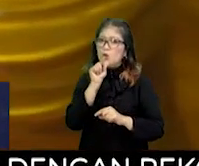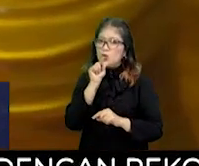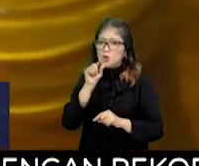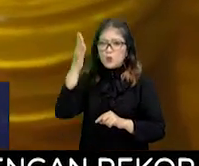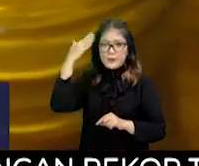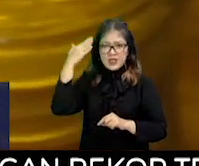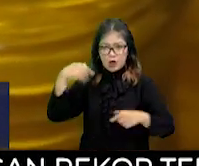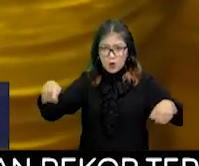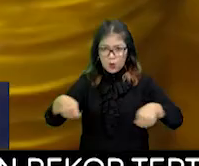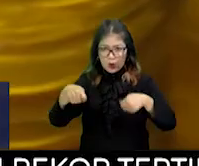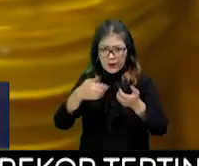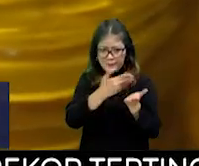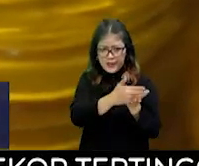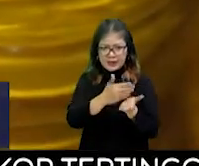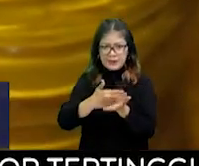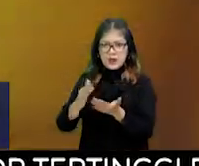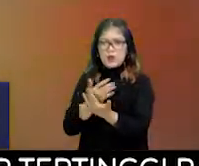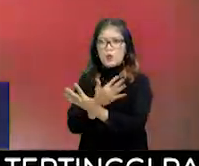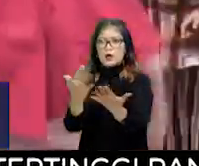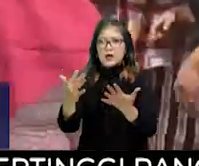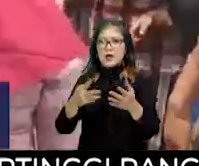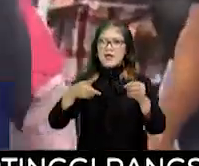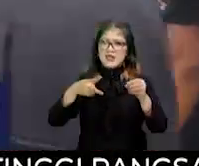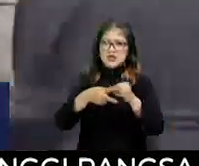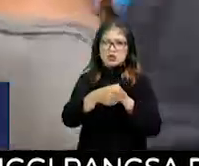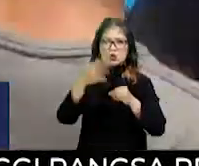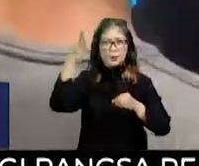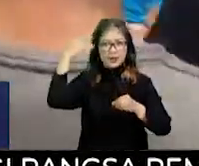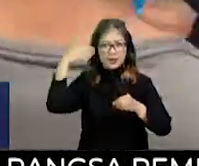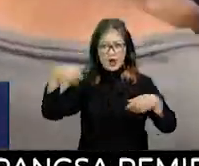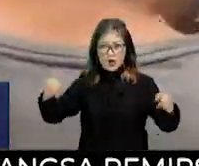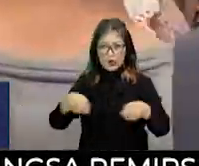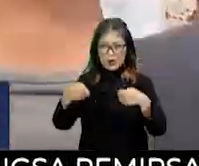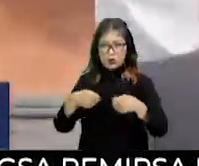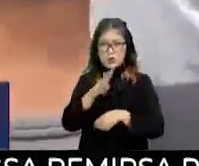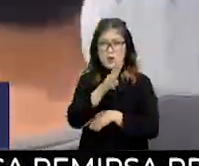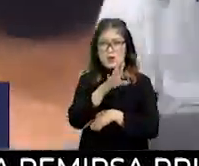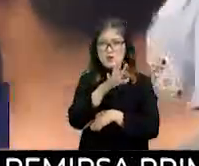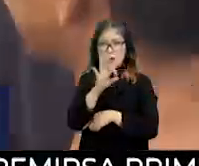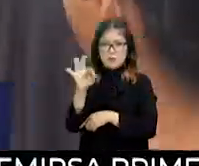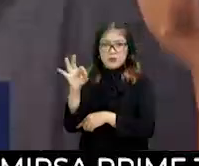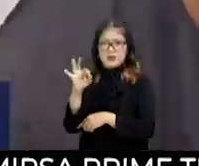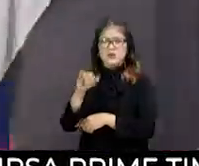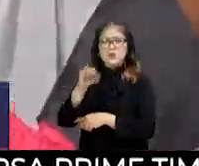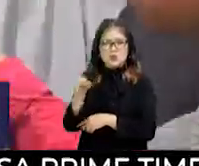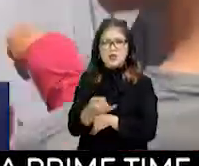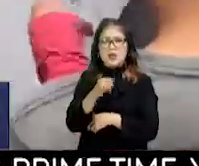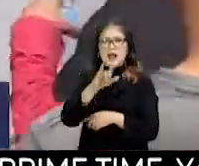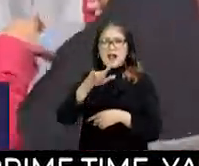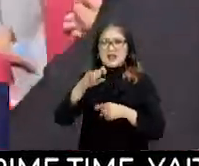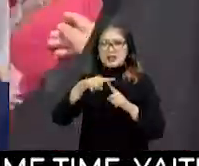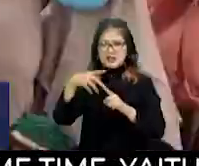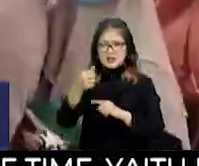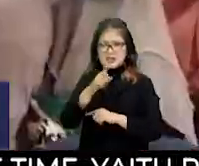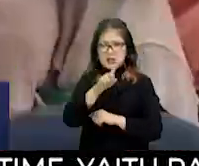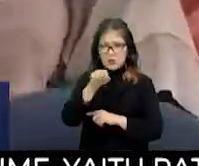masyarakat. Subsidi ini untuk minyak goreng sebesar 250 juta liter per bulan atau 1,5 miliar liter selama 6 bulan